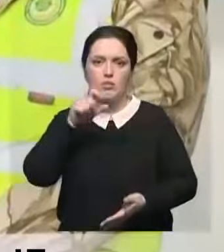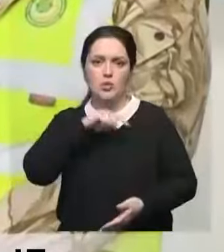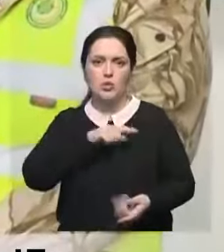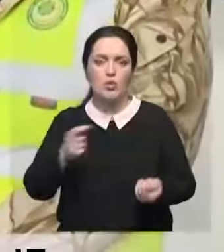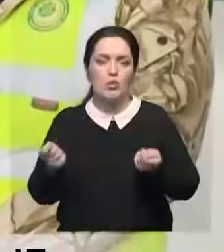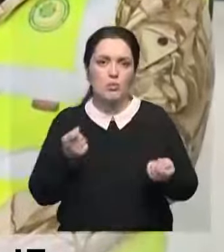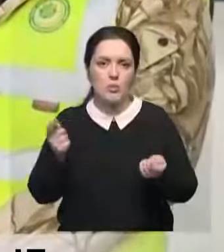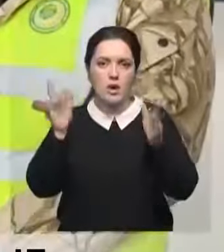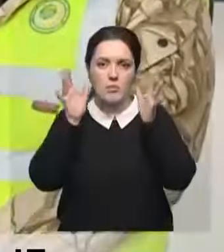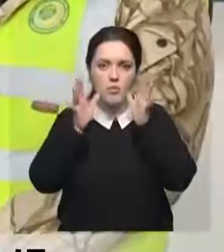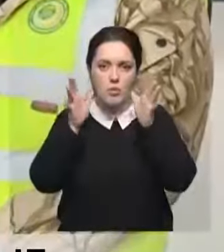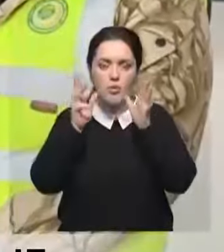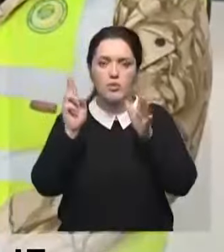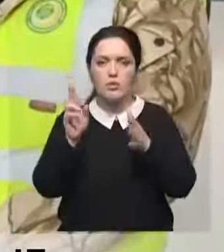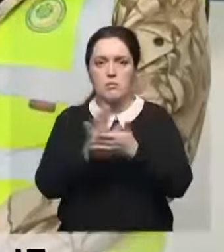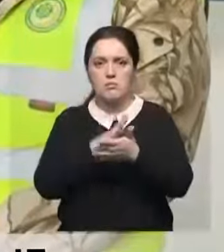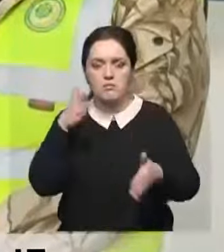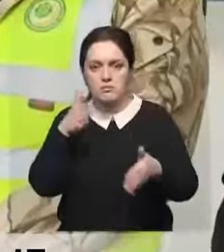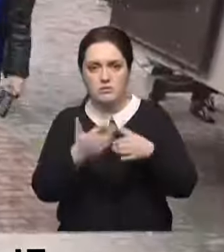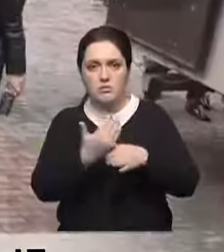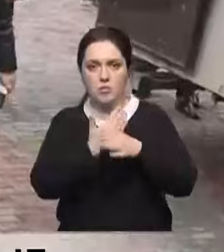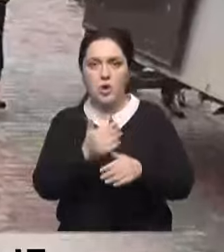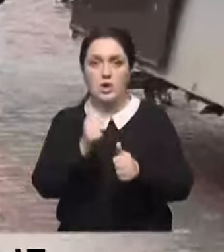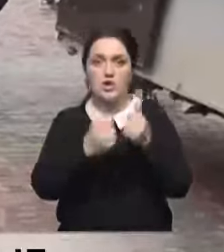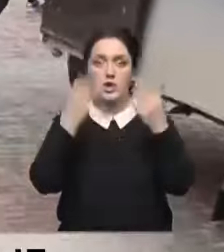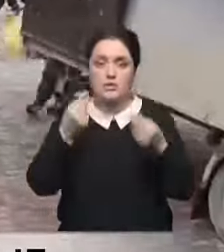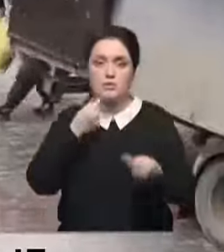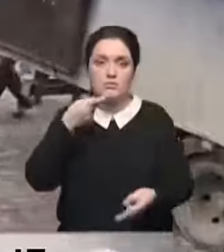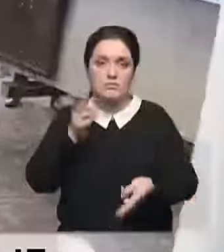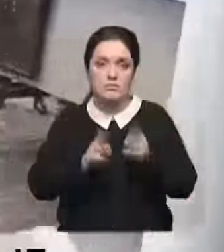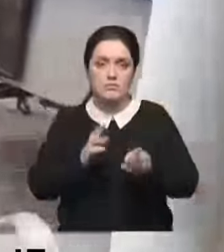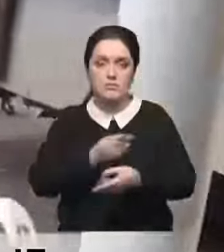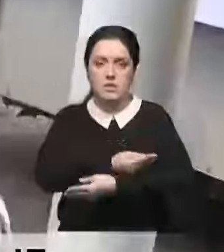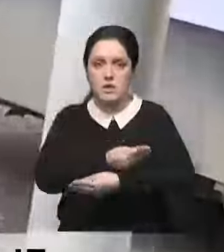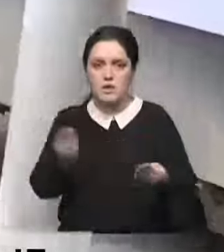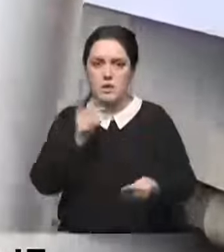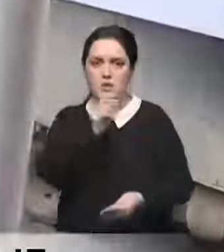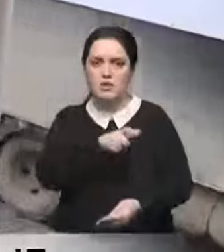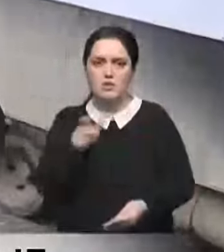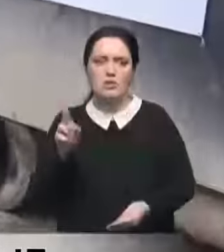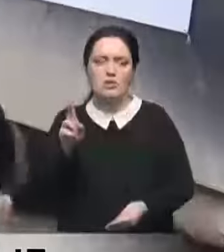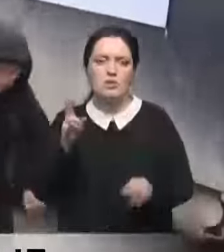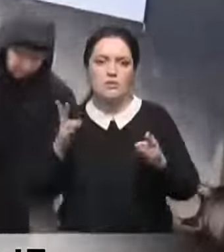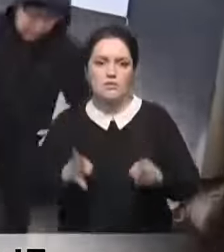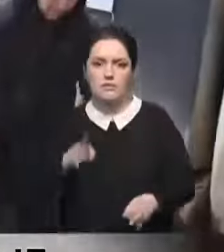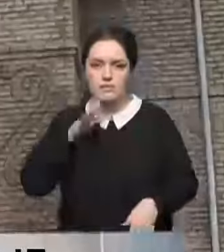управления и волонтеры. Ежедневно они готовят и раздают еду пострадавшим от паводка.